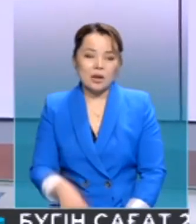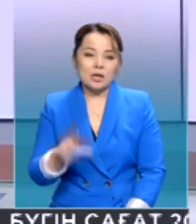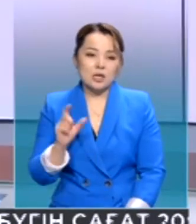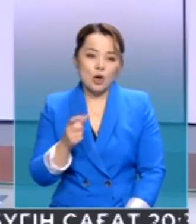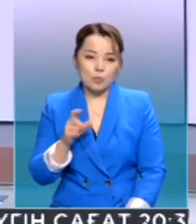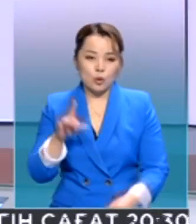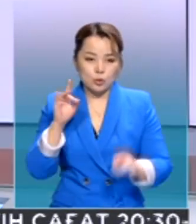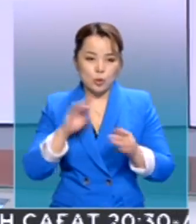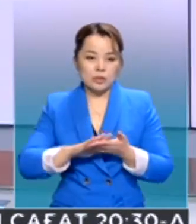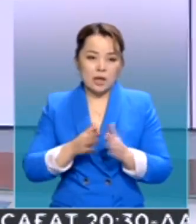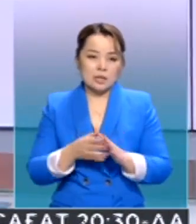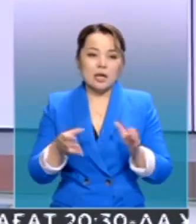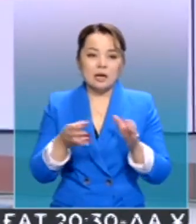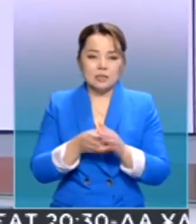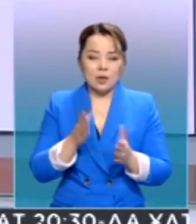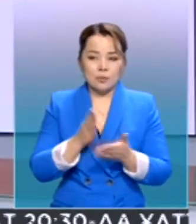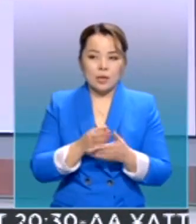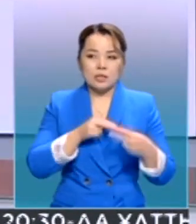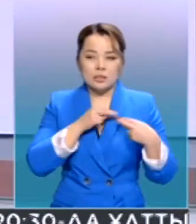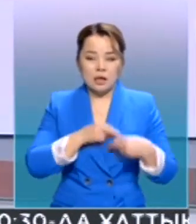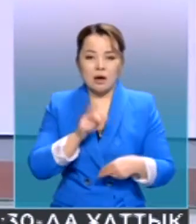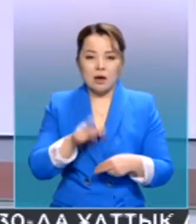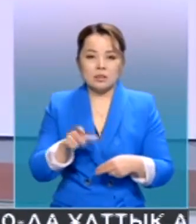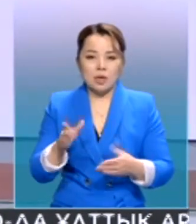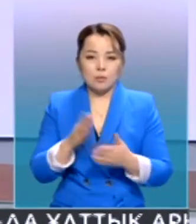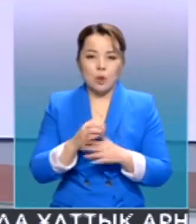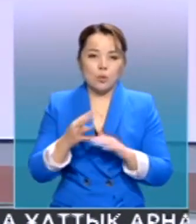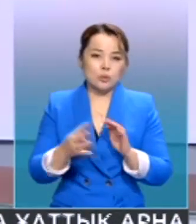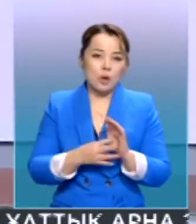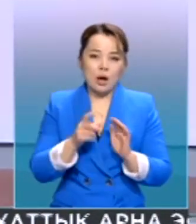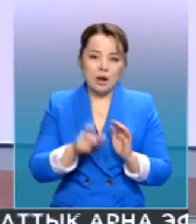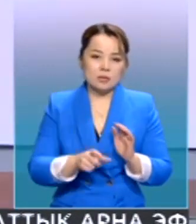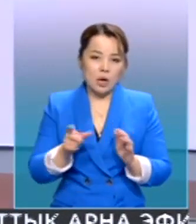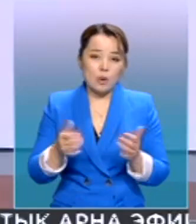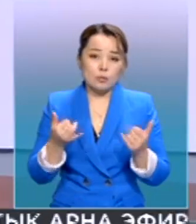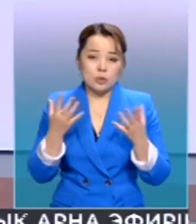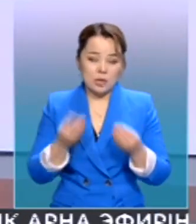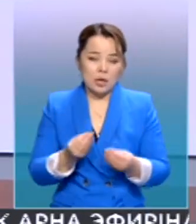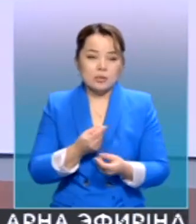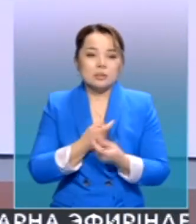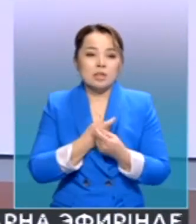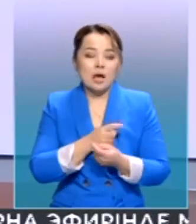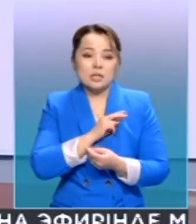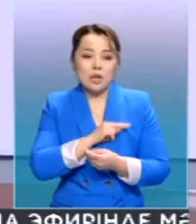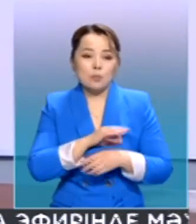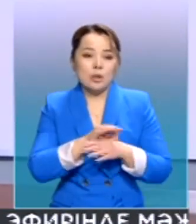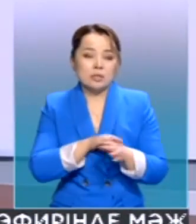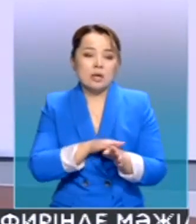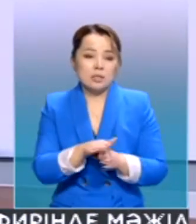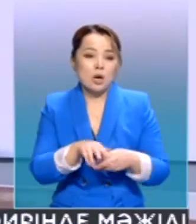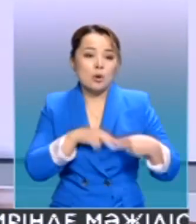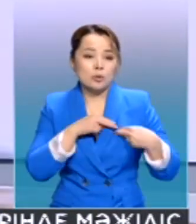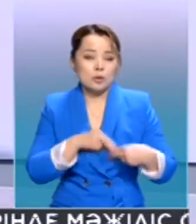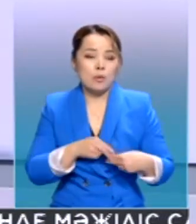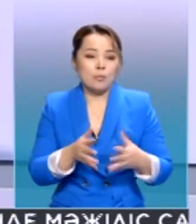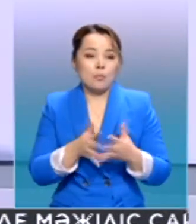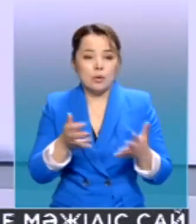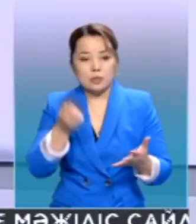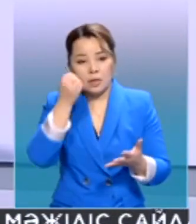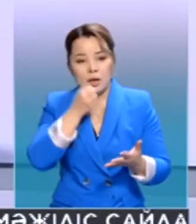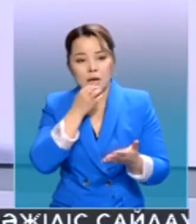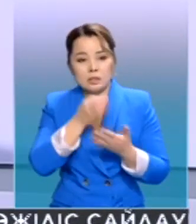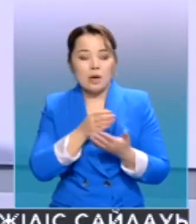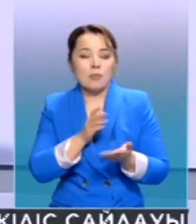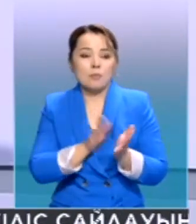Екібастұздағы төтенше жағдай кезінде аянбай еңбек еткен 19 адам бүгін ерен еңбегі үшін медальмен марапатталды. Тағы